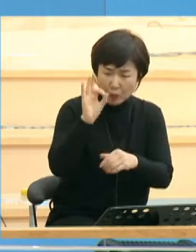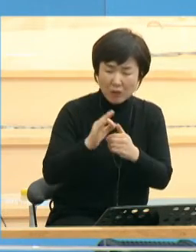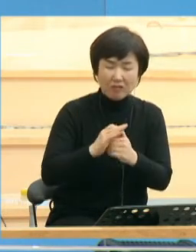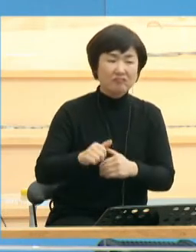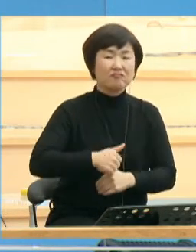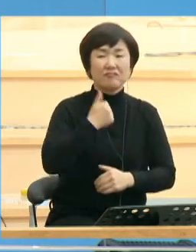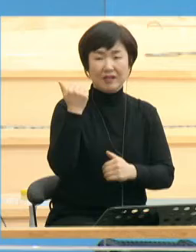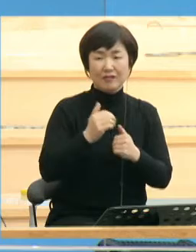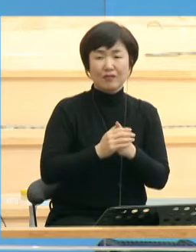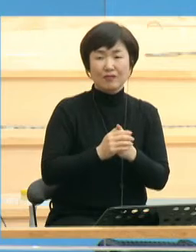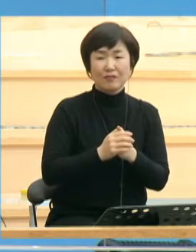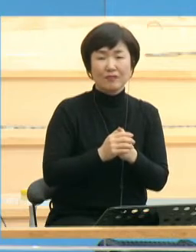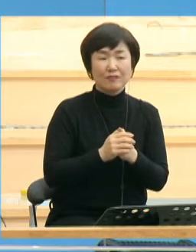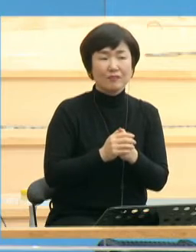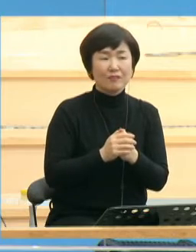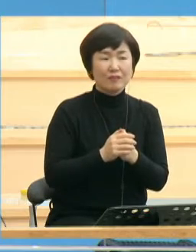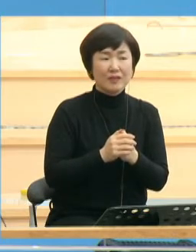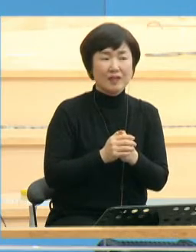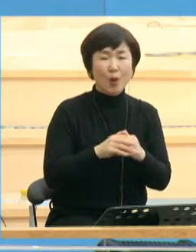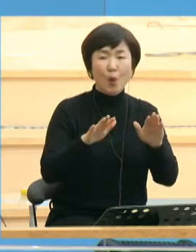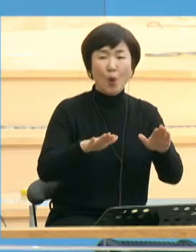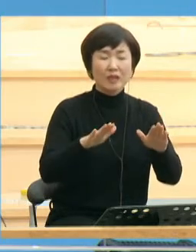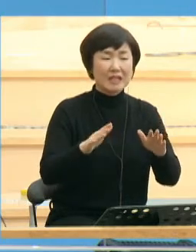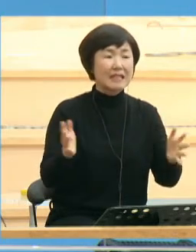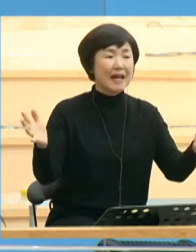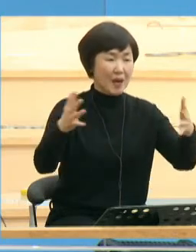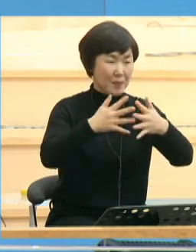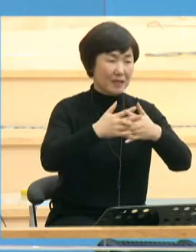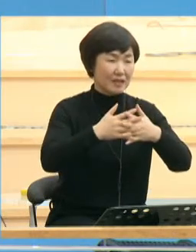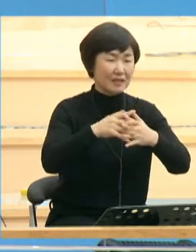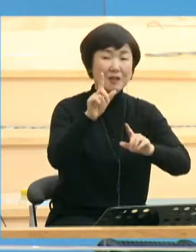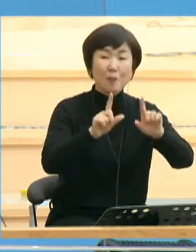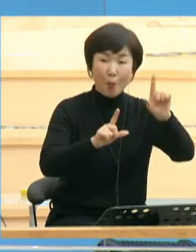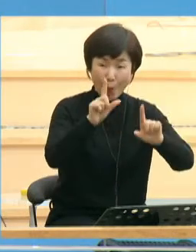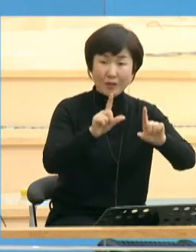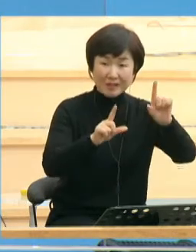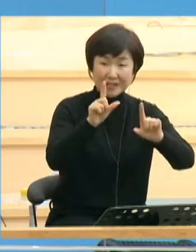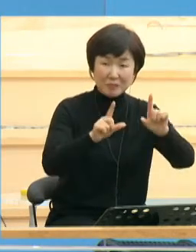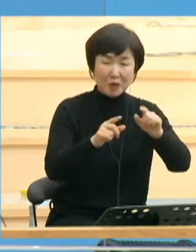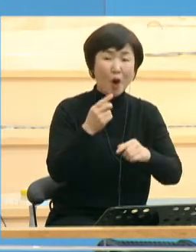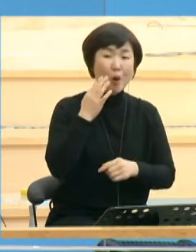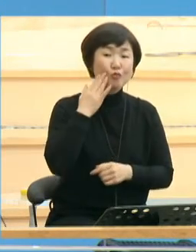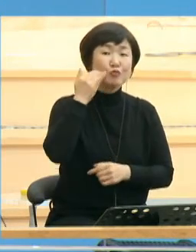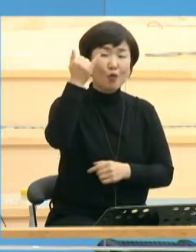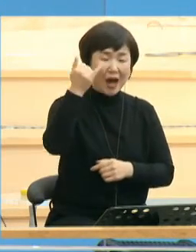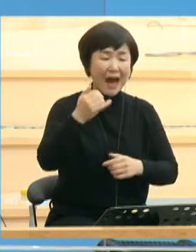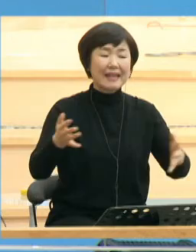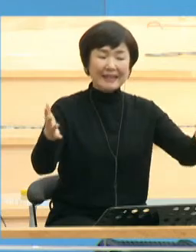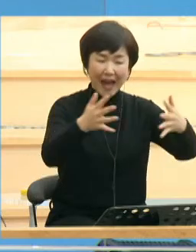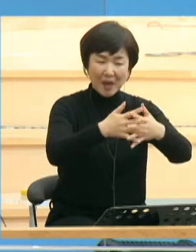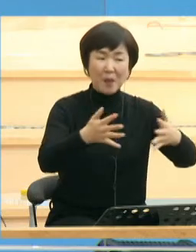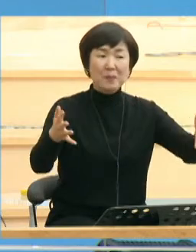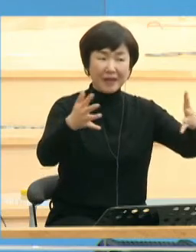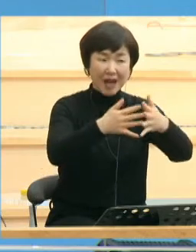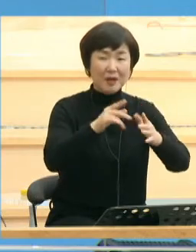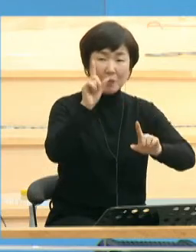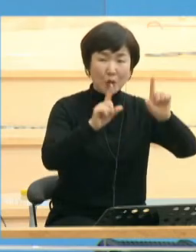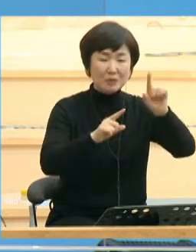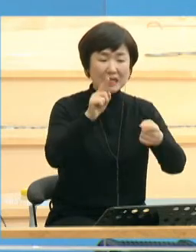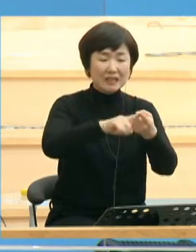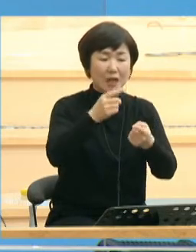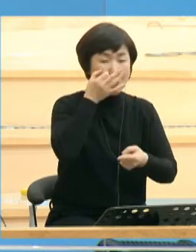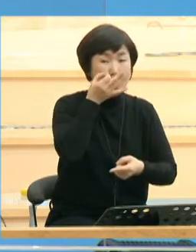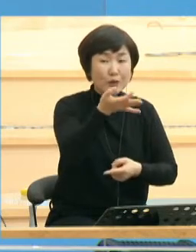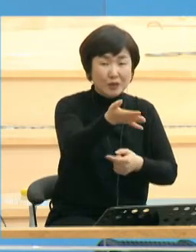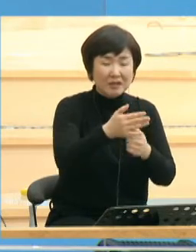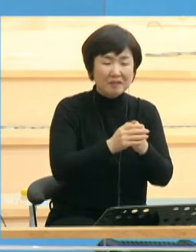근데 잘 보세요 이렇게 타협하는 모습으로 부모 세대와 살았습니다 이스라엘의 부모세대가 살았습니다 그렇게